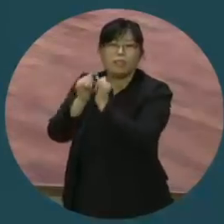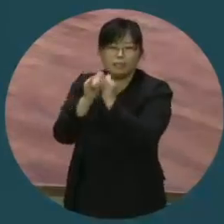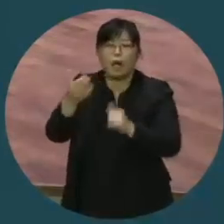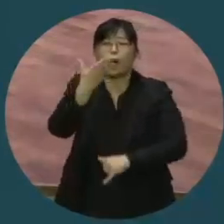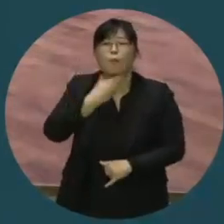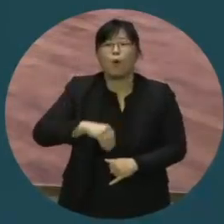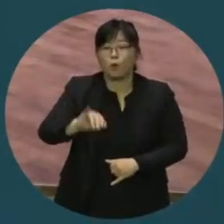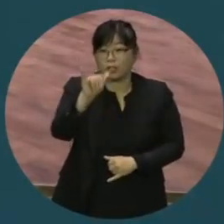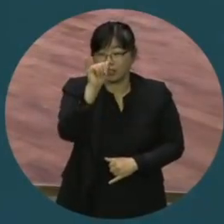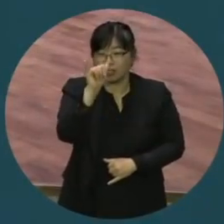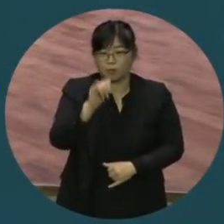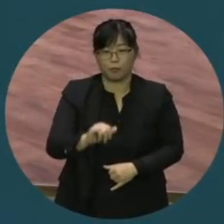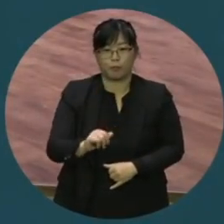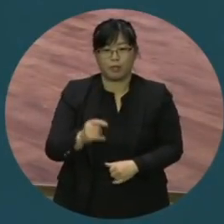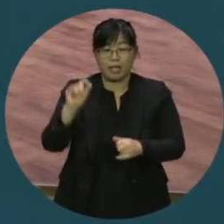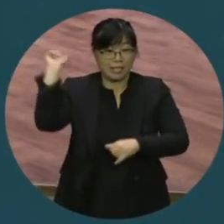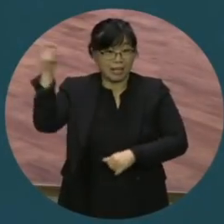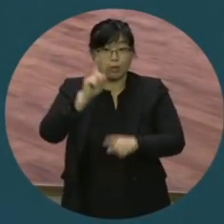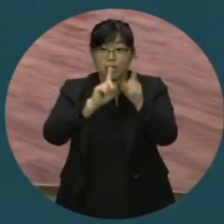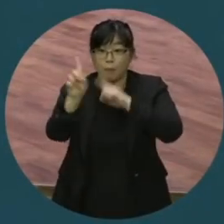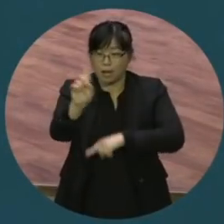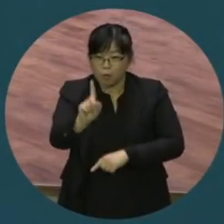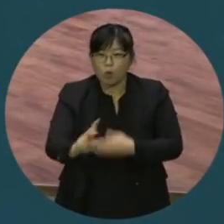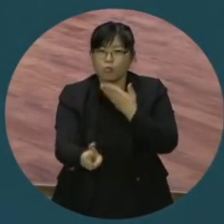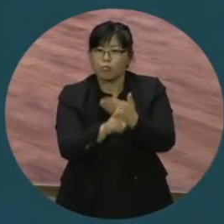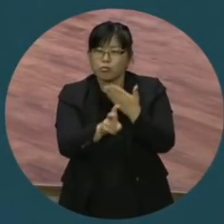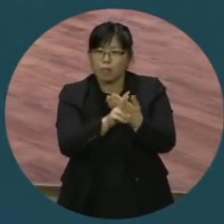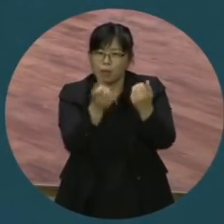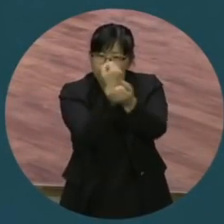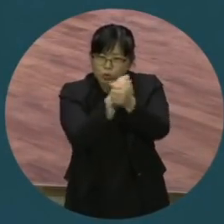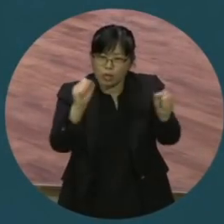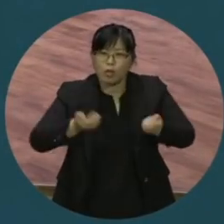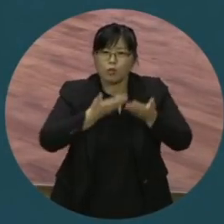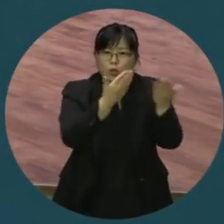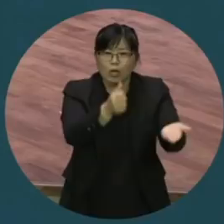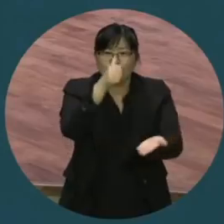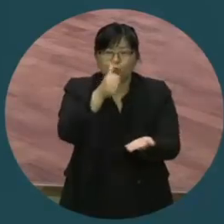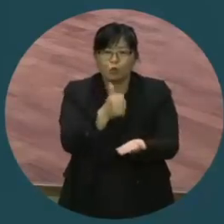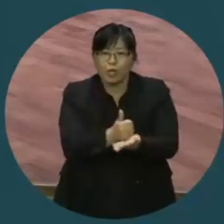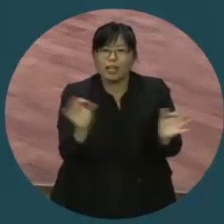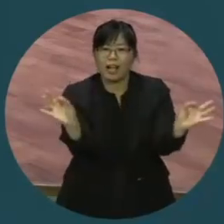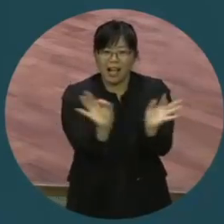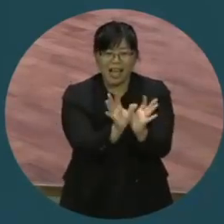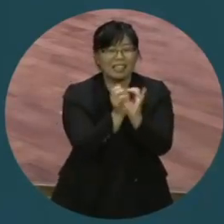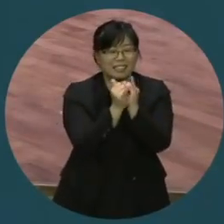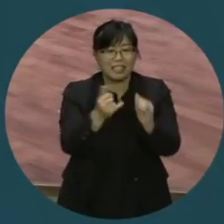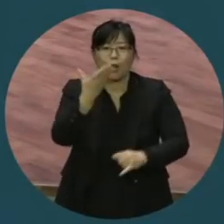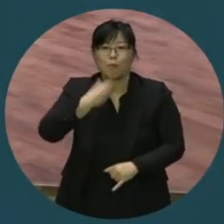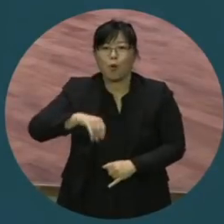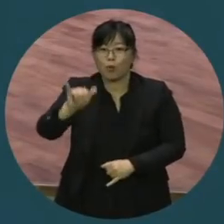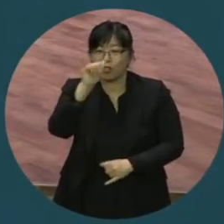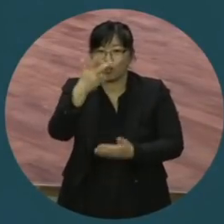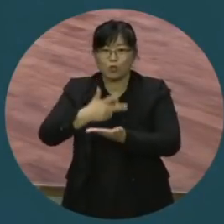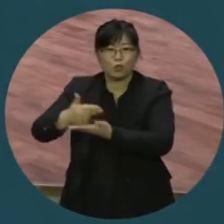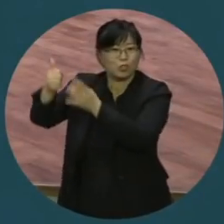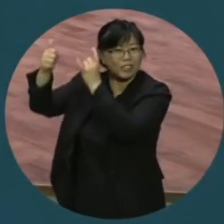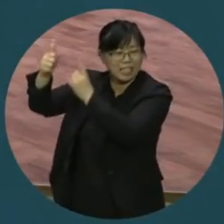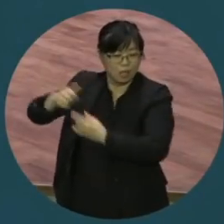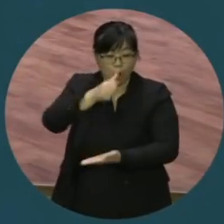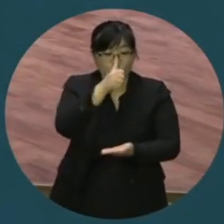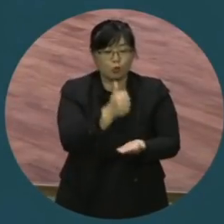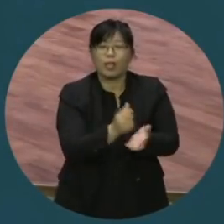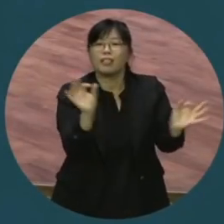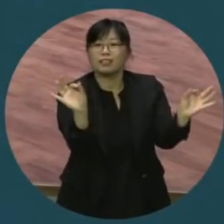바 불법이 사함을 받고 죄가 가리우짐을 받는 사람들은 복이 있고 주께서 그 죄를